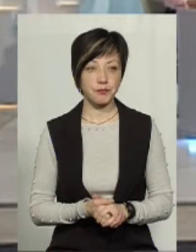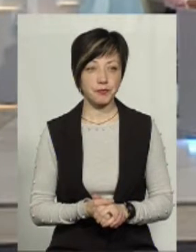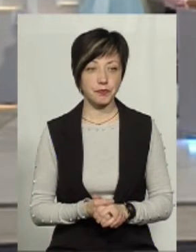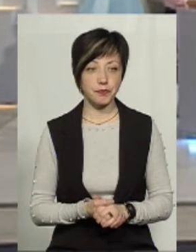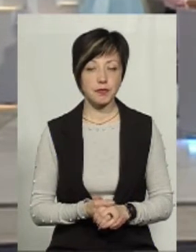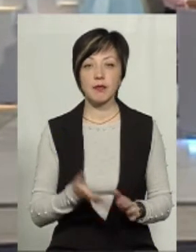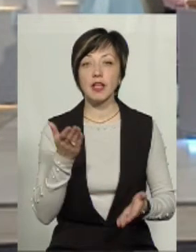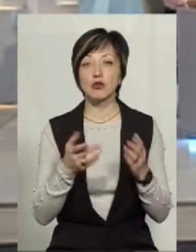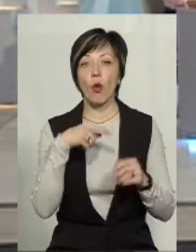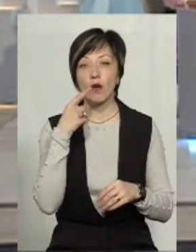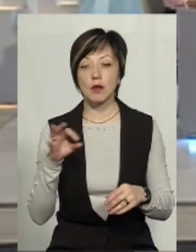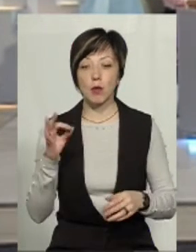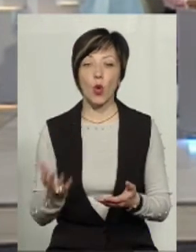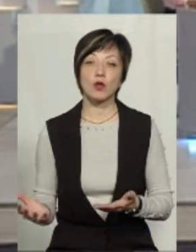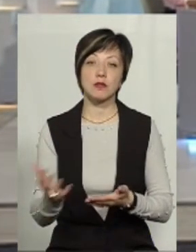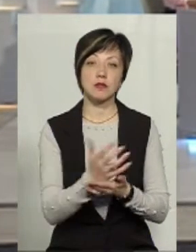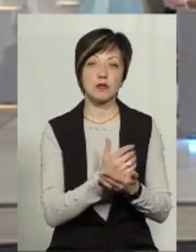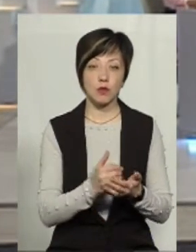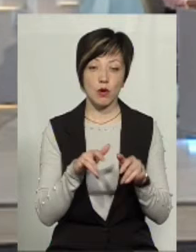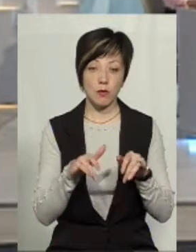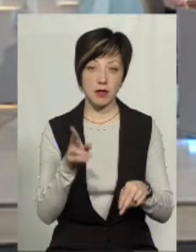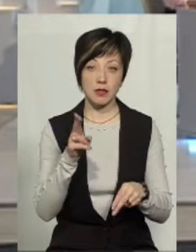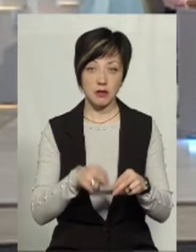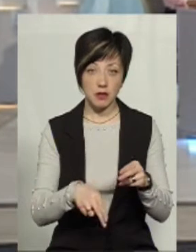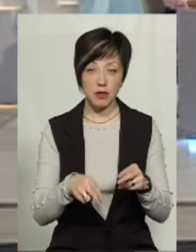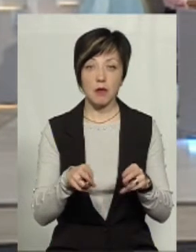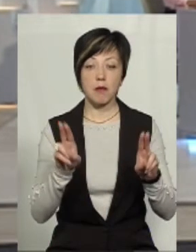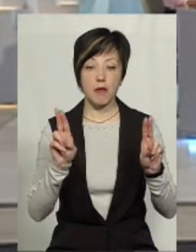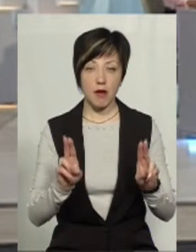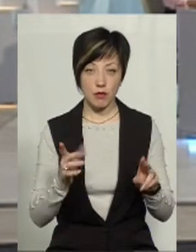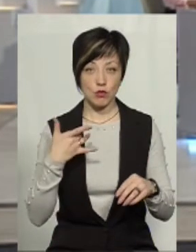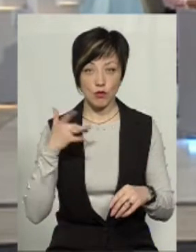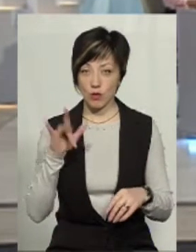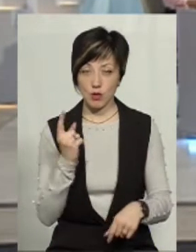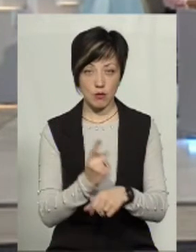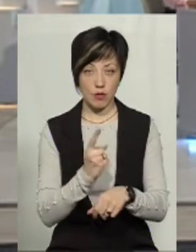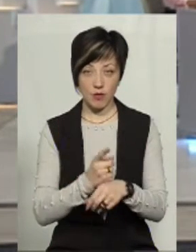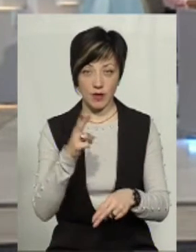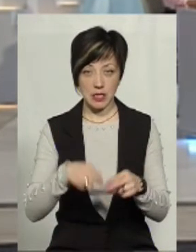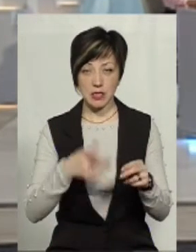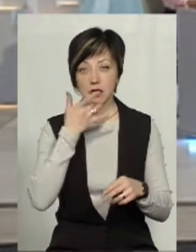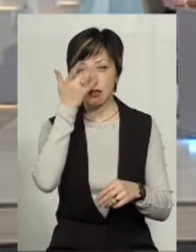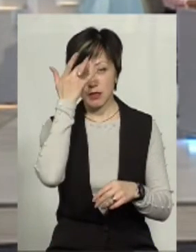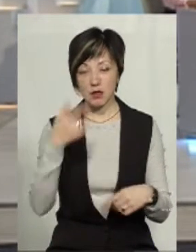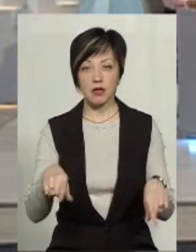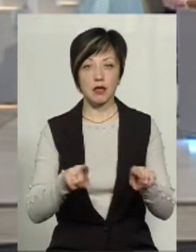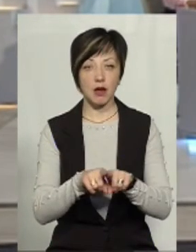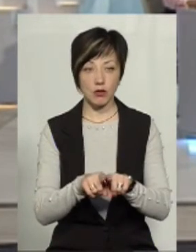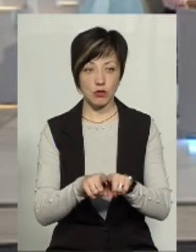вже про жнивну кампанію, конкретно так, після жнивні залишки, ну, правилами пожежної безпеки суворо заборонено спалювання.